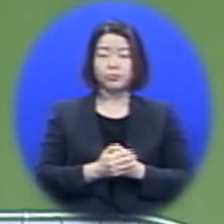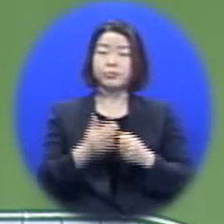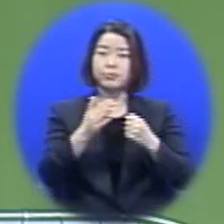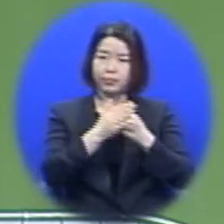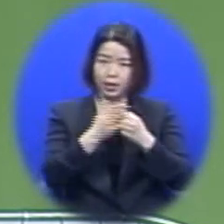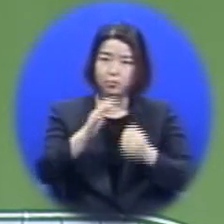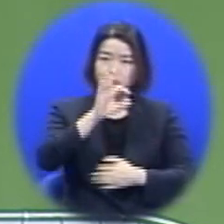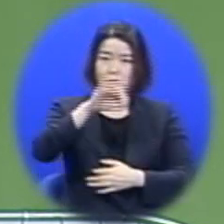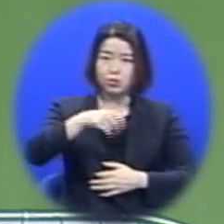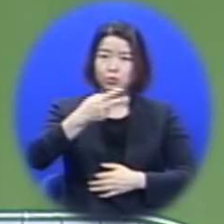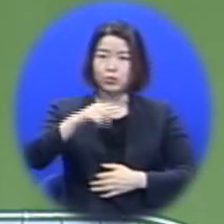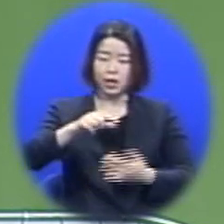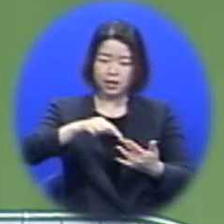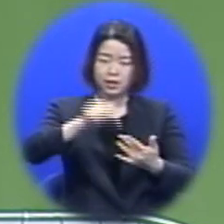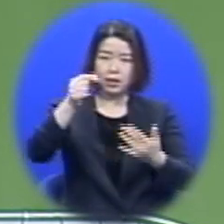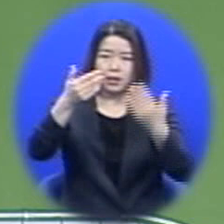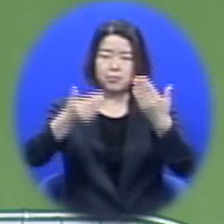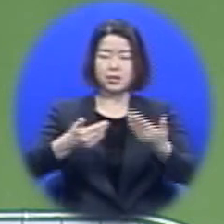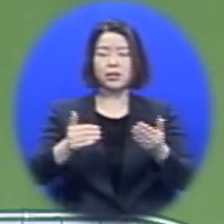그래서 유다가 택함을 받은 거예요.